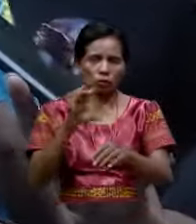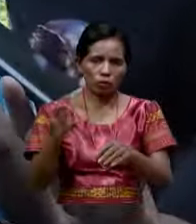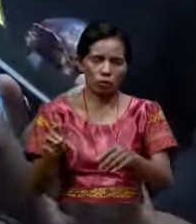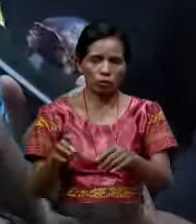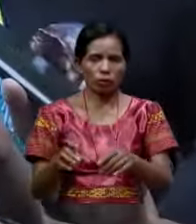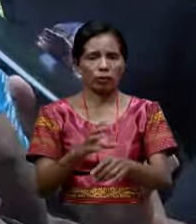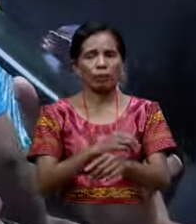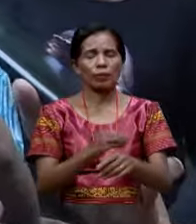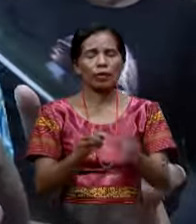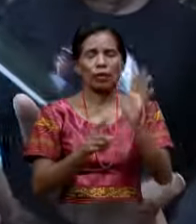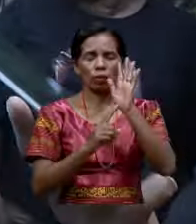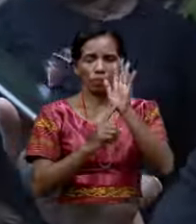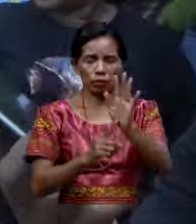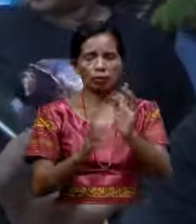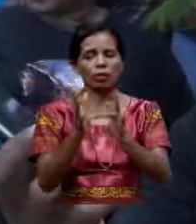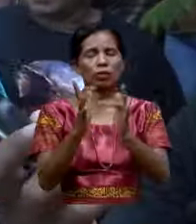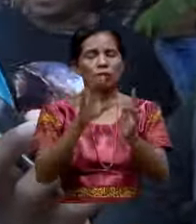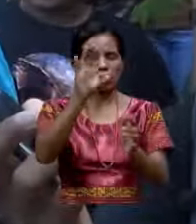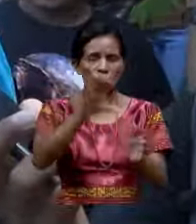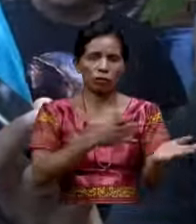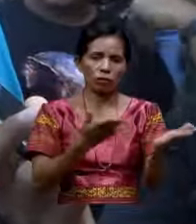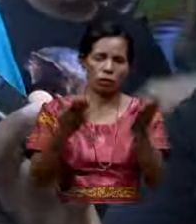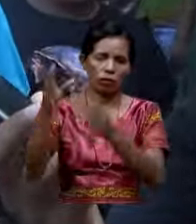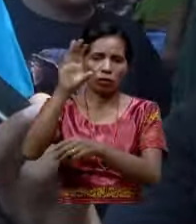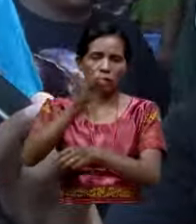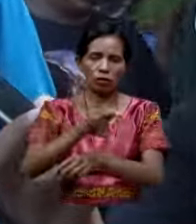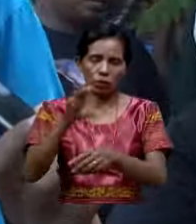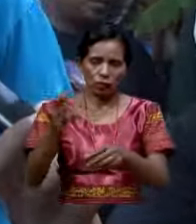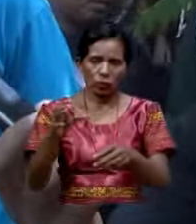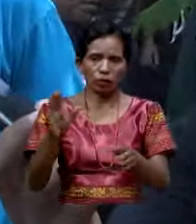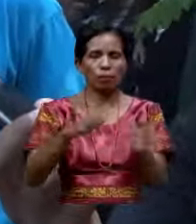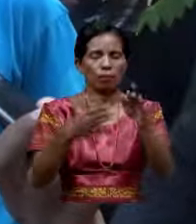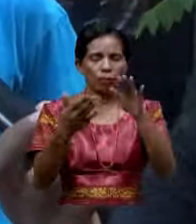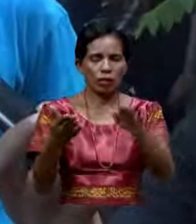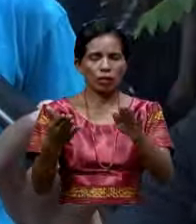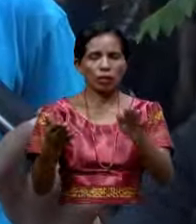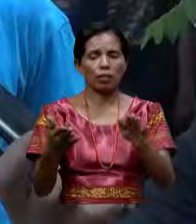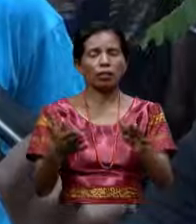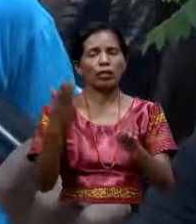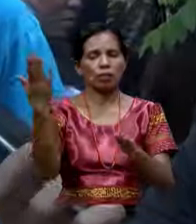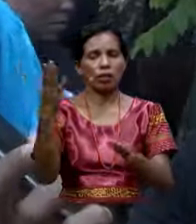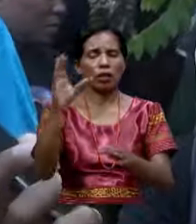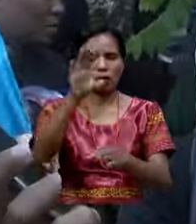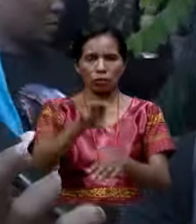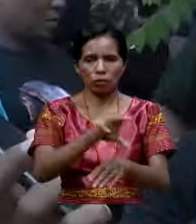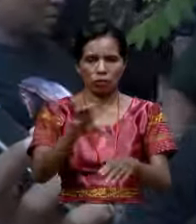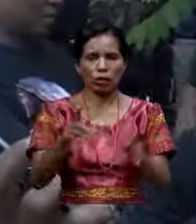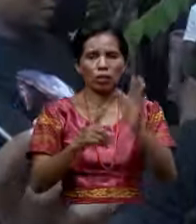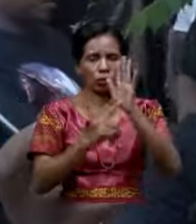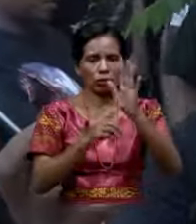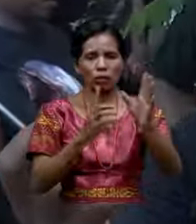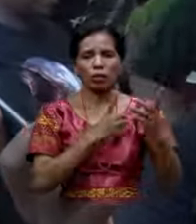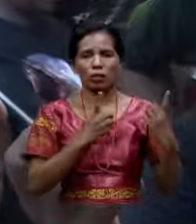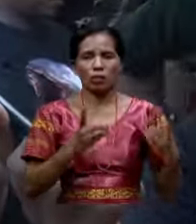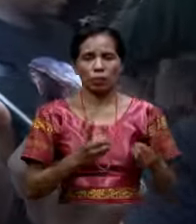se ne lori ne cruz ba to fo calvario no mate no heria cruz ene aturu sera aturu ne domin domin